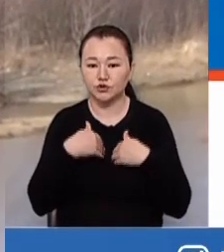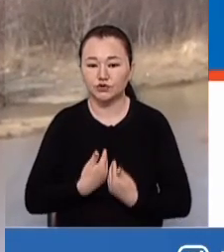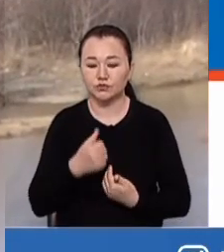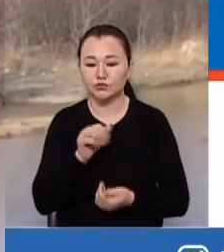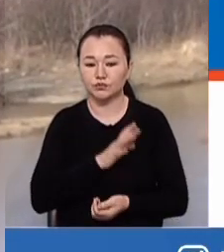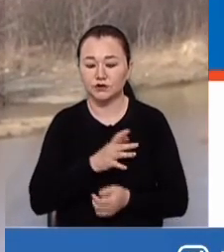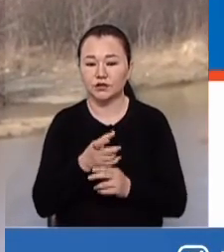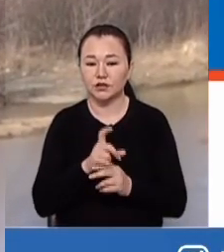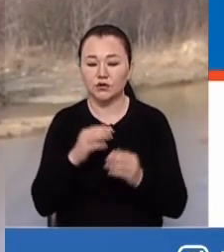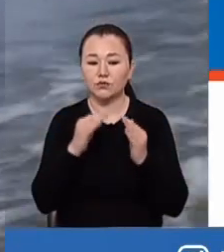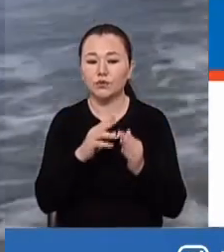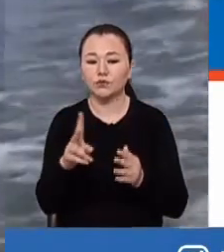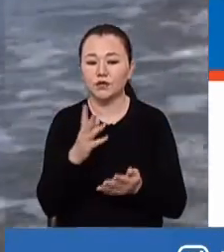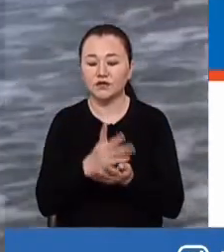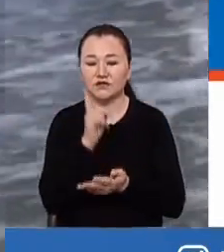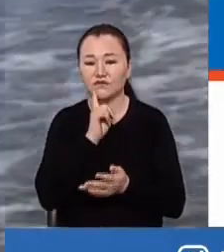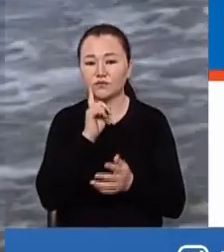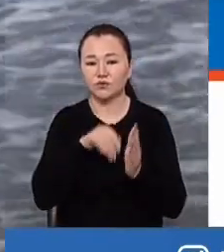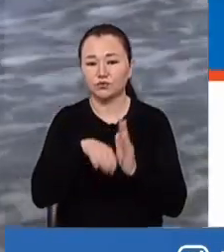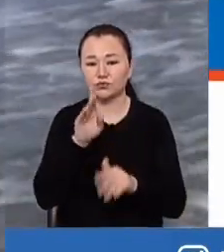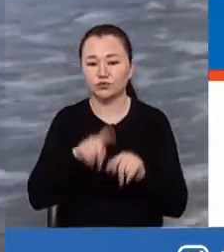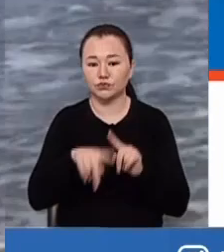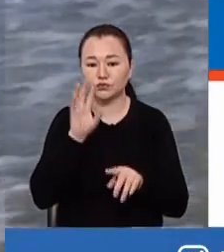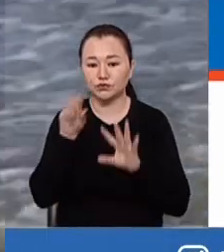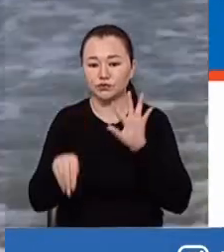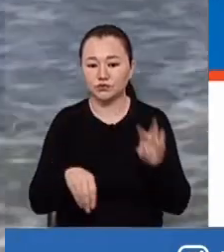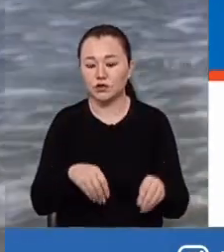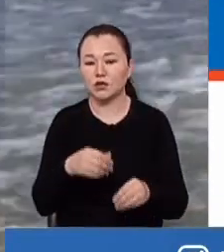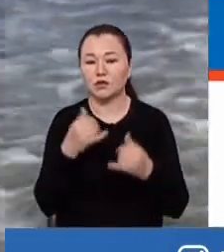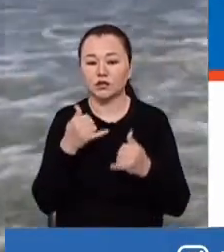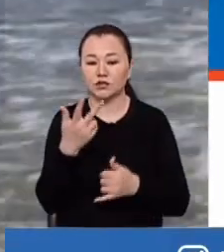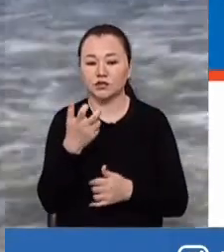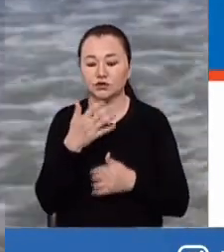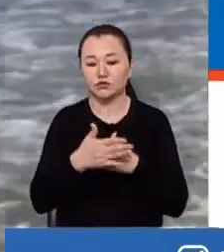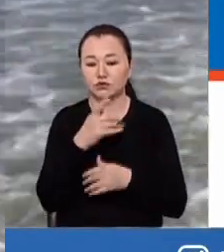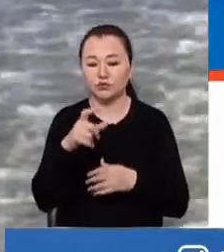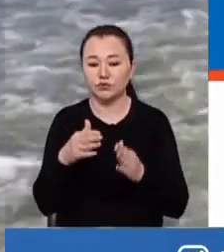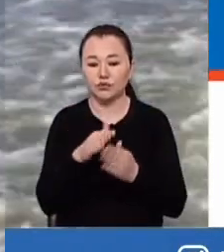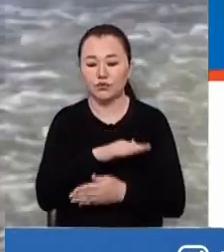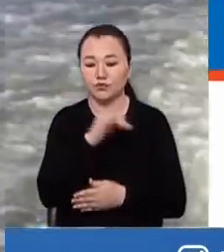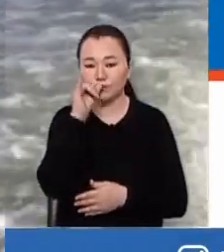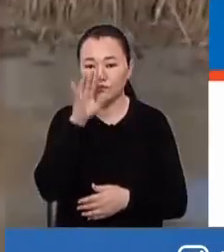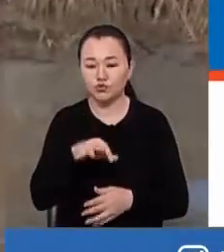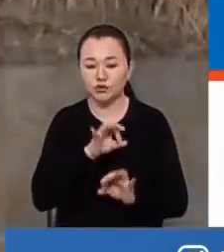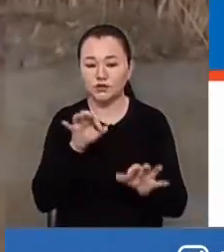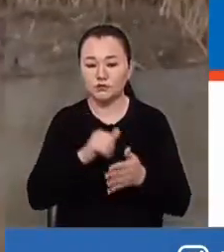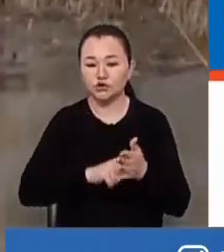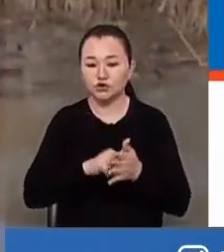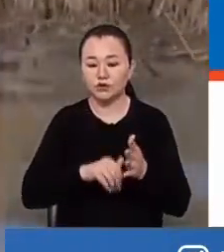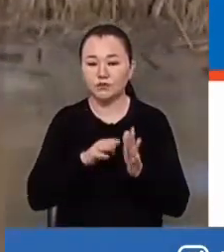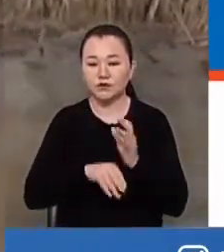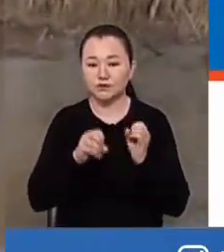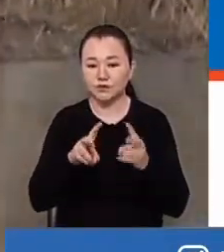саяжай аумағында баспанасы бар тұрғындар уақытша туыстарын жағалап кетіпті. Қазір 300-ге жуық адам үйлеріне кіре алмай қалған екен. Себебі қауіпсіздік